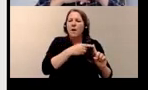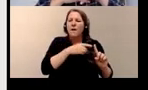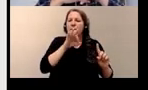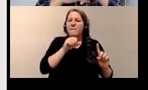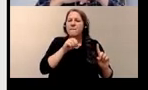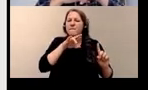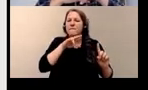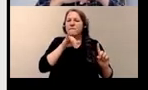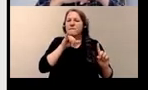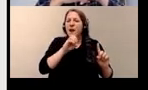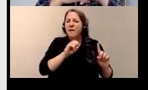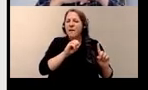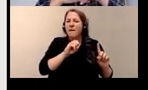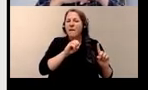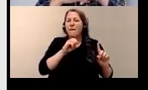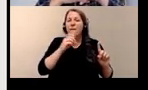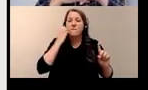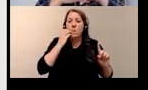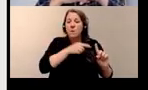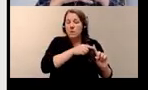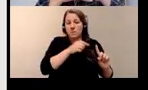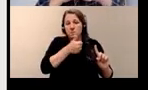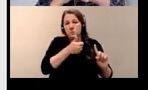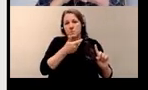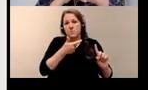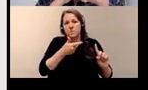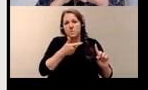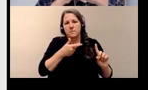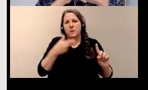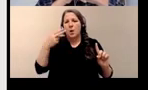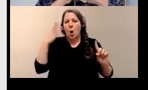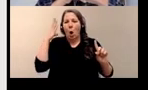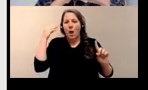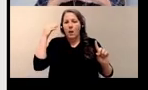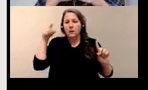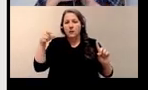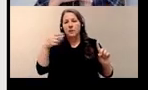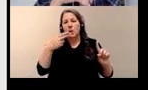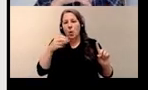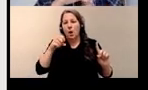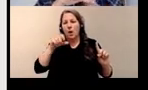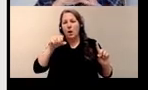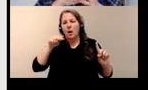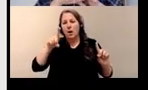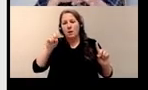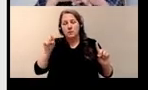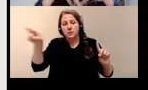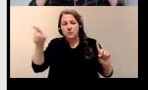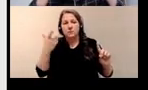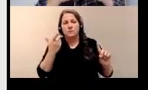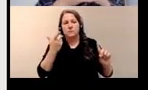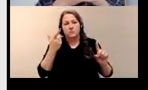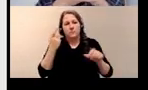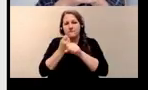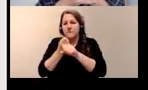une société hollandaise. Donc ça, c'est la manière dont on nous en parle souvent, et dont certains usagers de téléphones intelligents